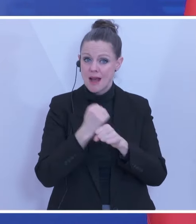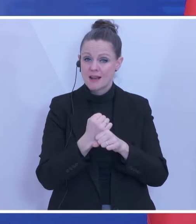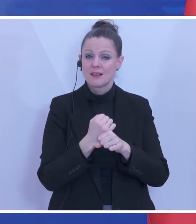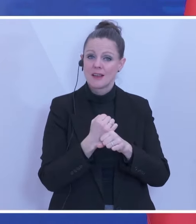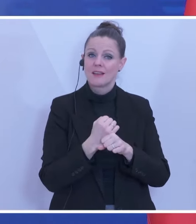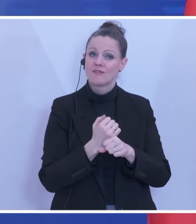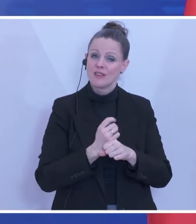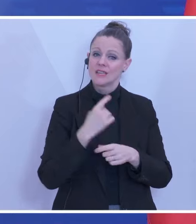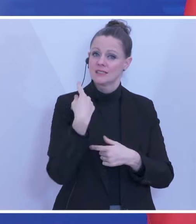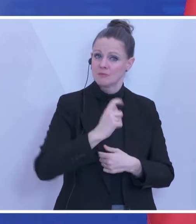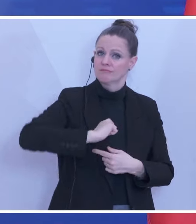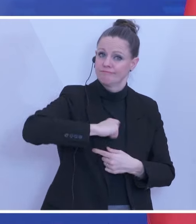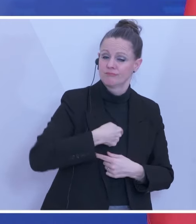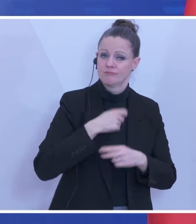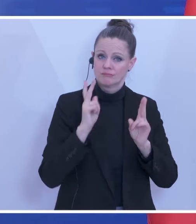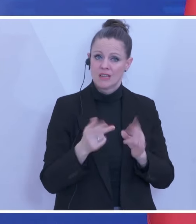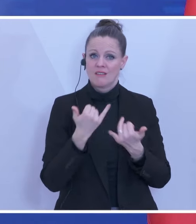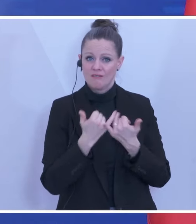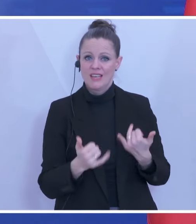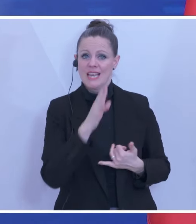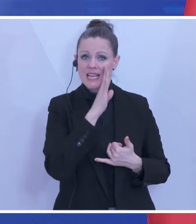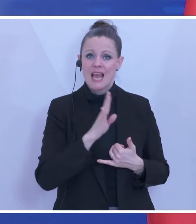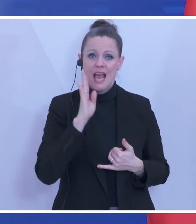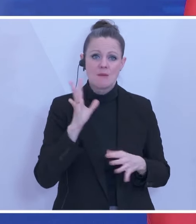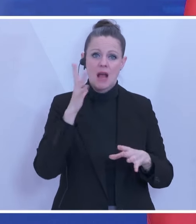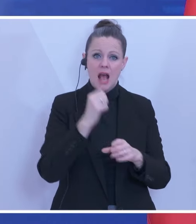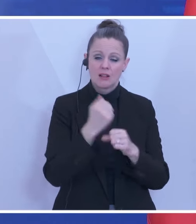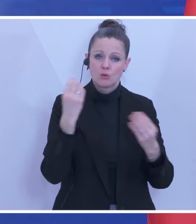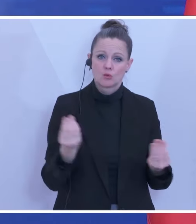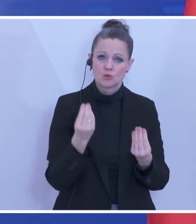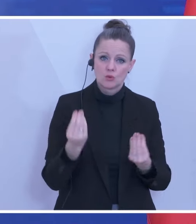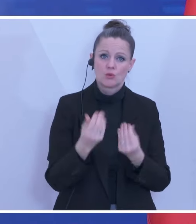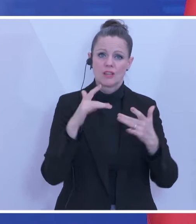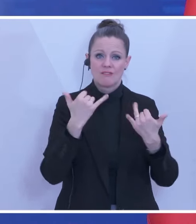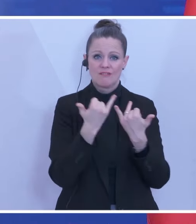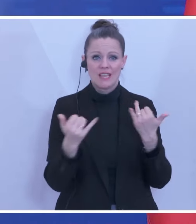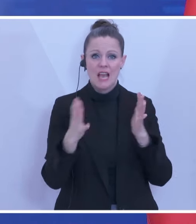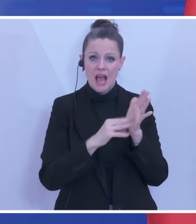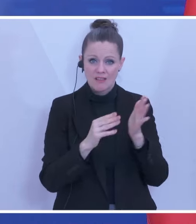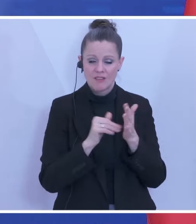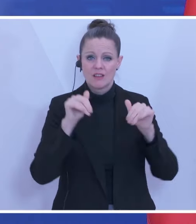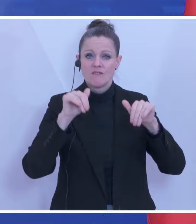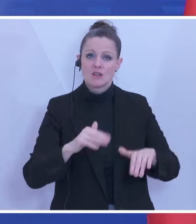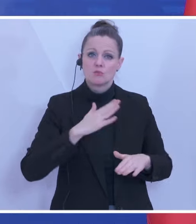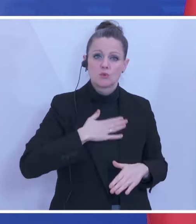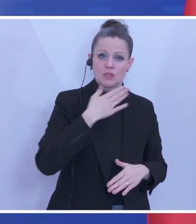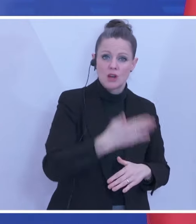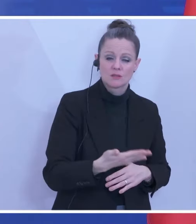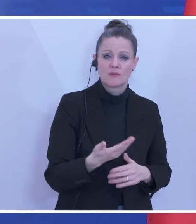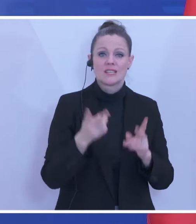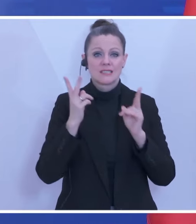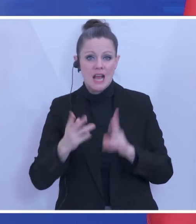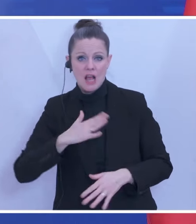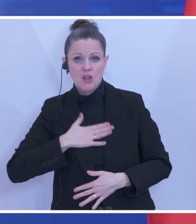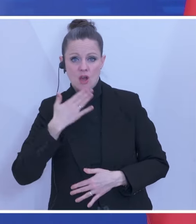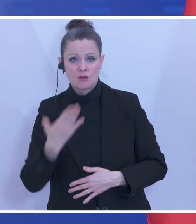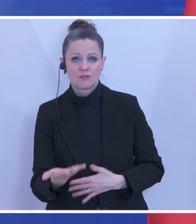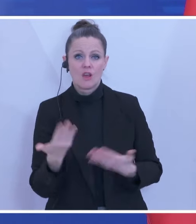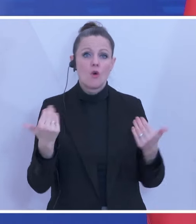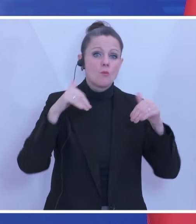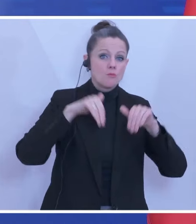einzustellen, wie wendet man die Geheimhaltungsgründe an? Was kann sozusagen ausgenommen werden? Was muss ausgenommen werden? Wo muss trotzdem Information